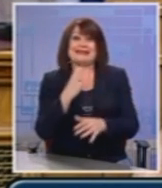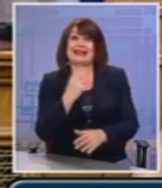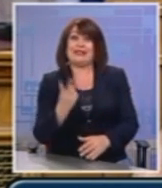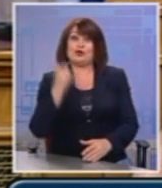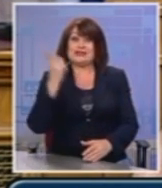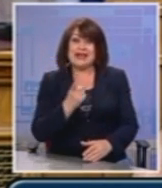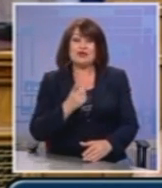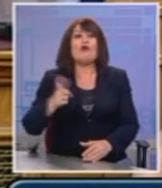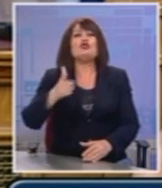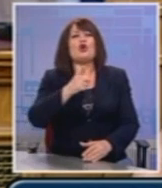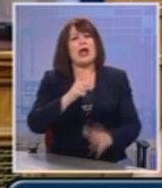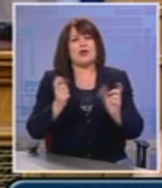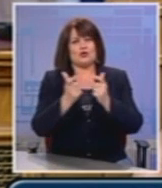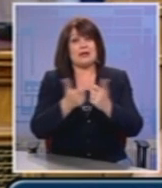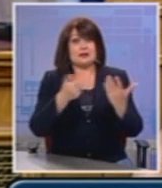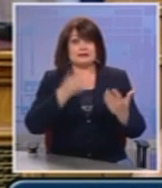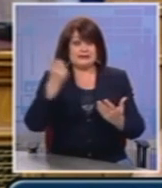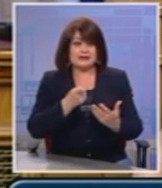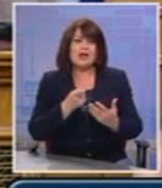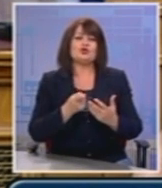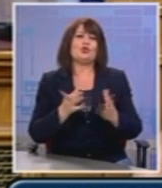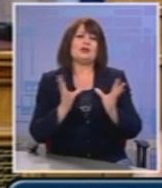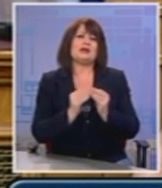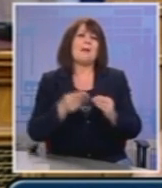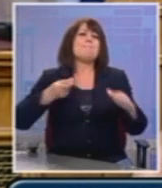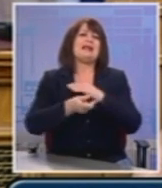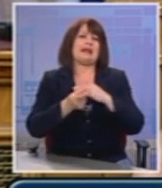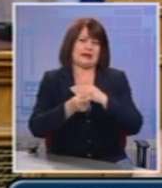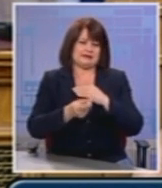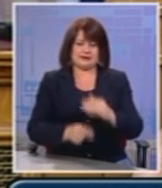για τα αυτοχειριας το 60% για τους